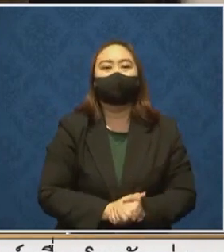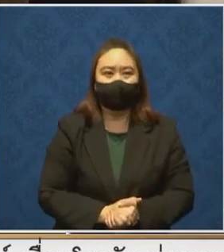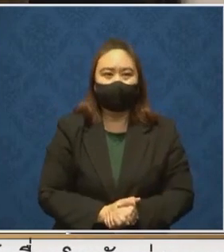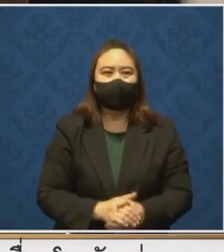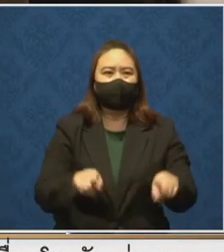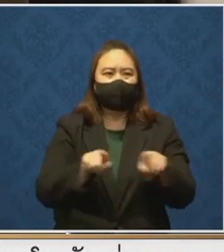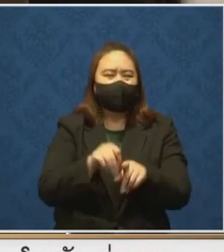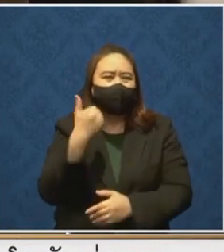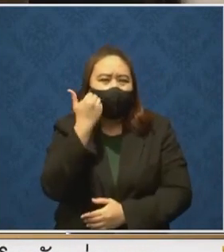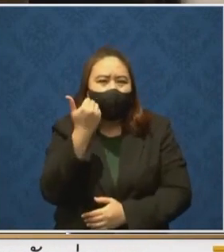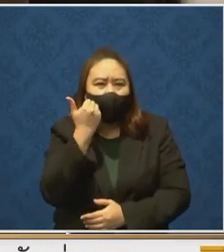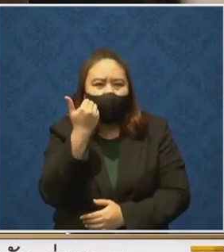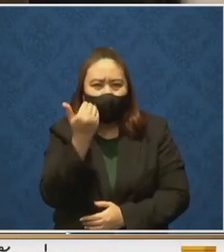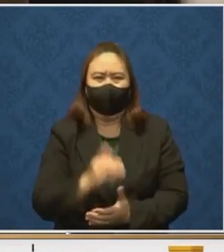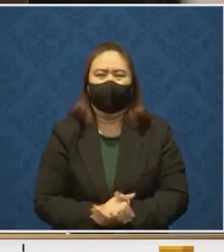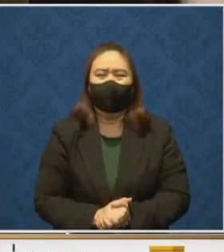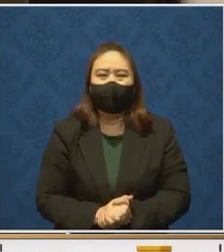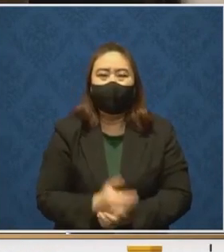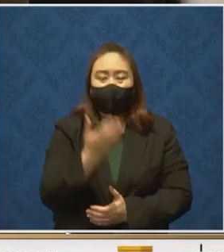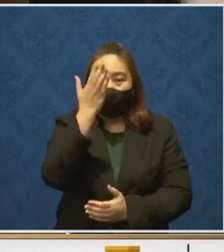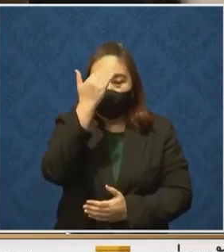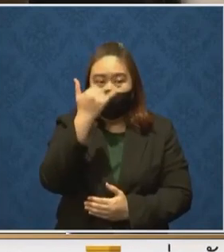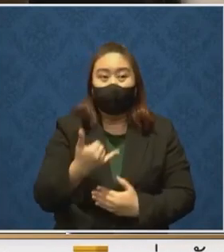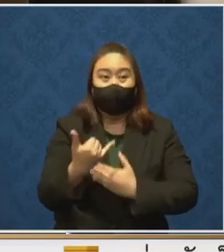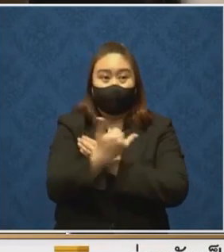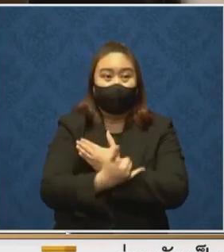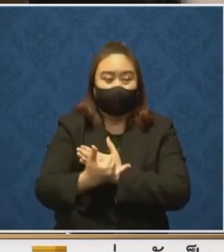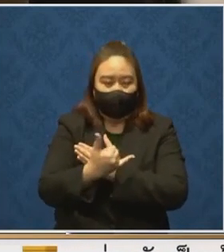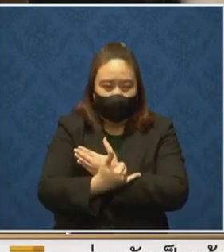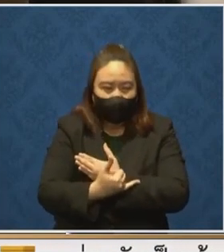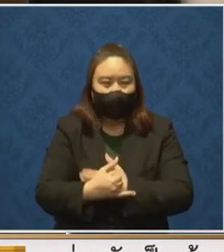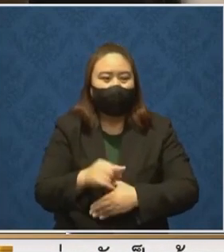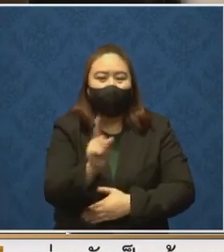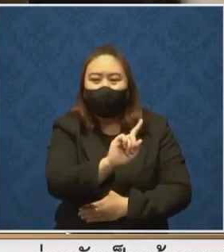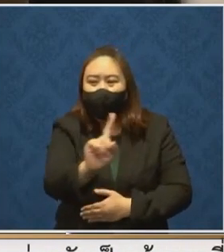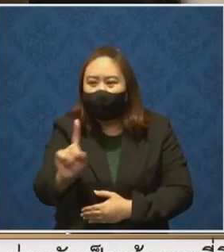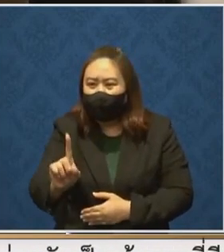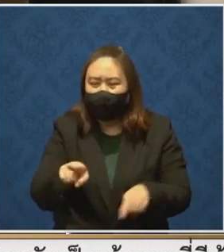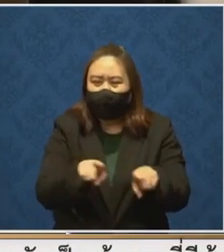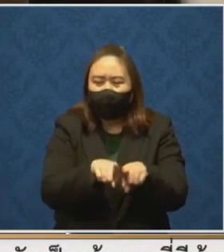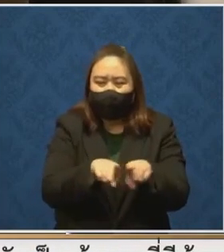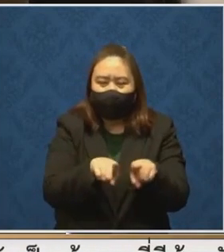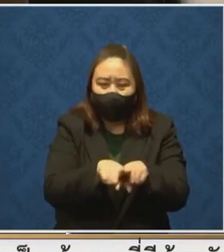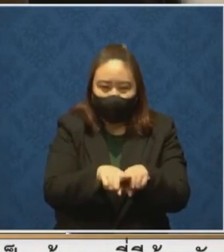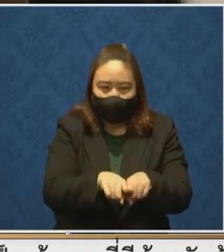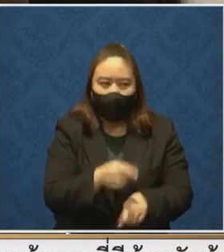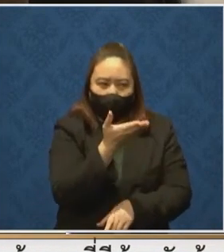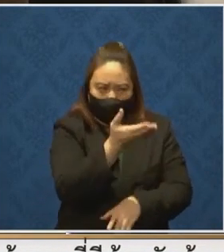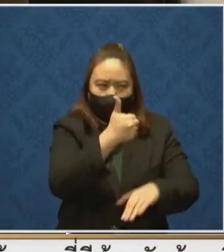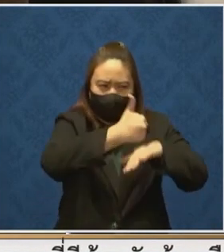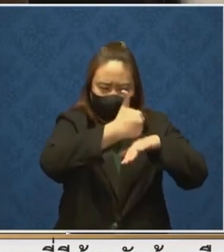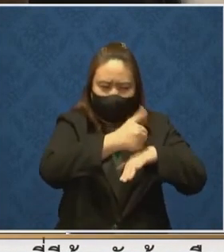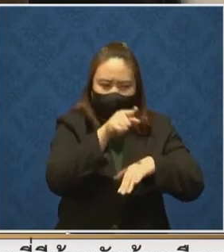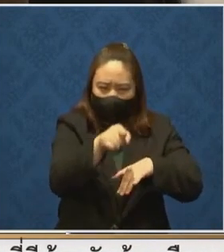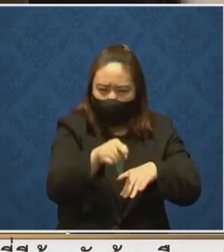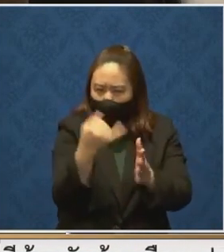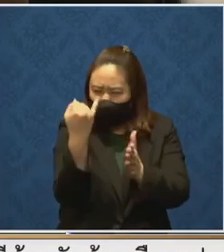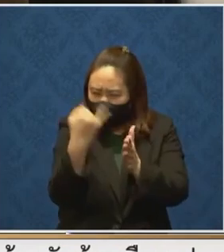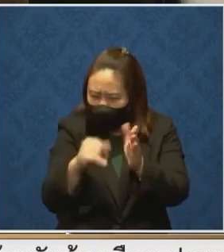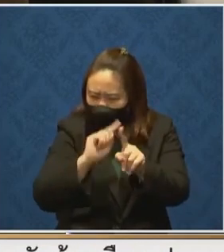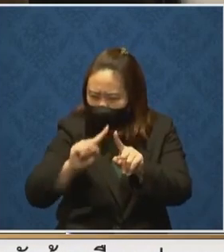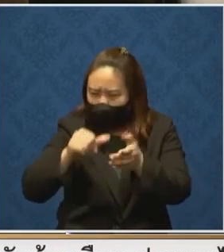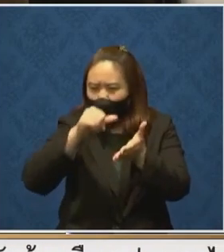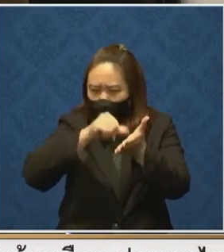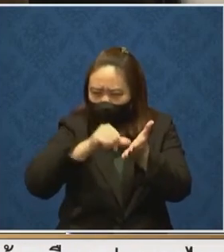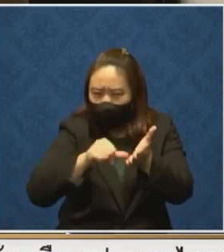องหนาอับอายมากเพระประเทศทถูกต่อรองให้ผู้นำล้มคดีมีแต่ประเทศที่เป็นพระเด็การเทานั้นธรทานิคล